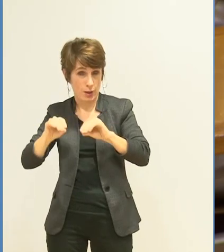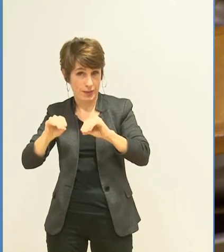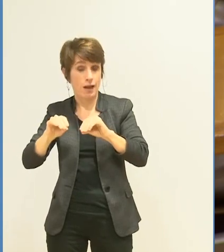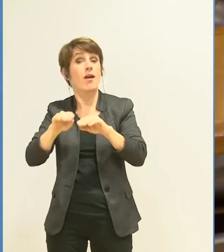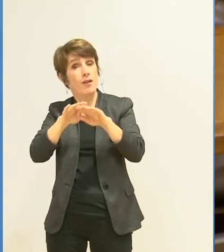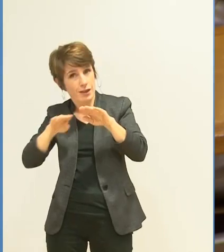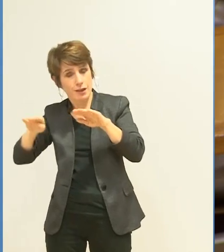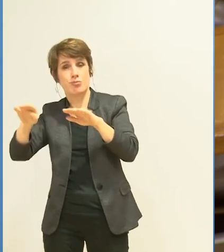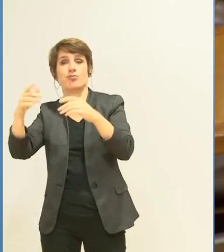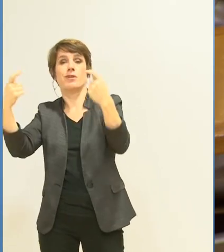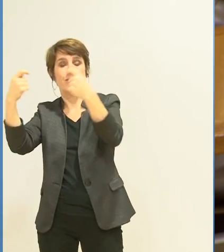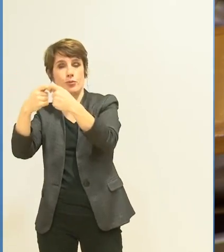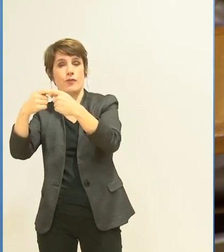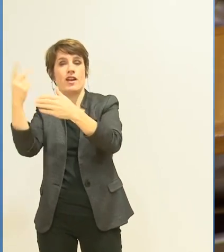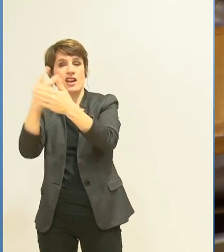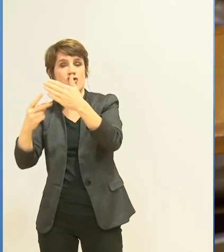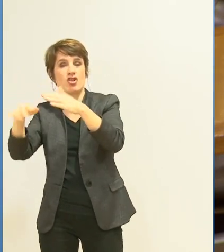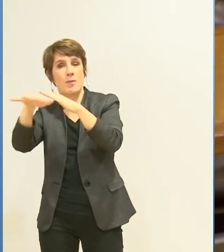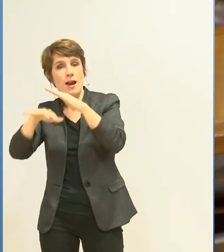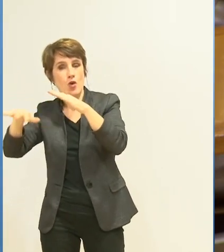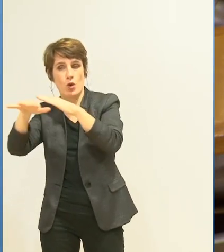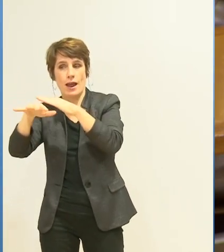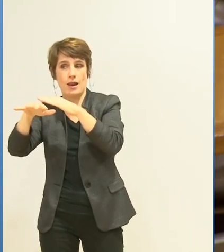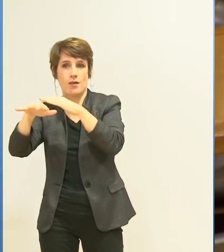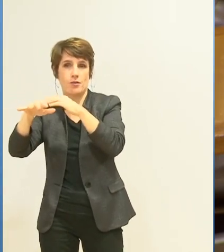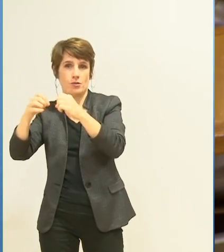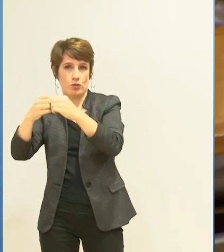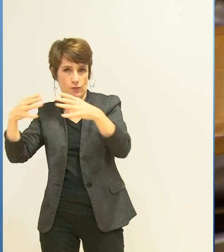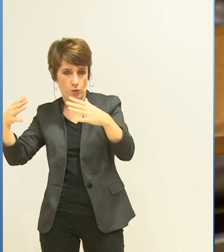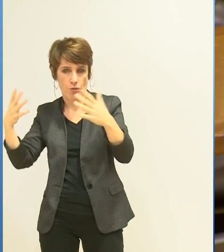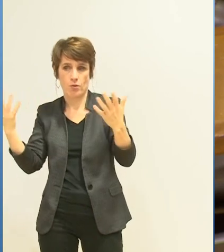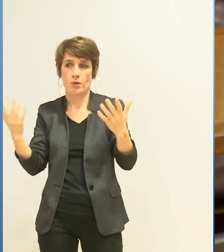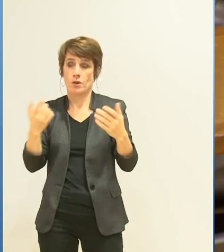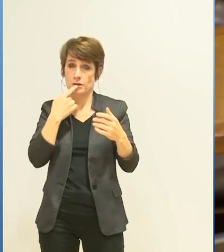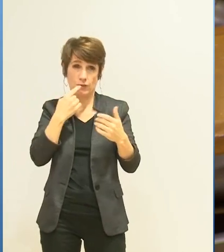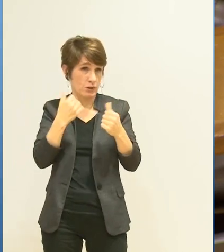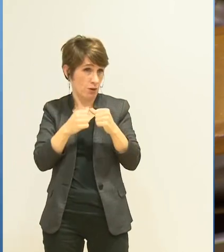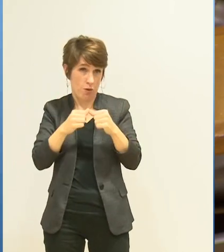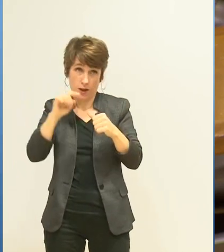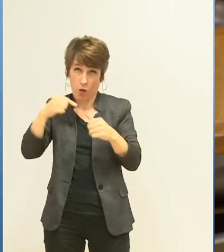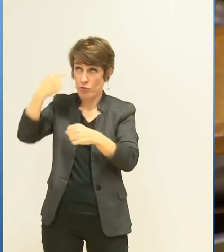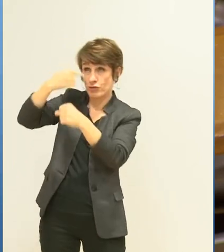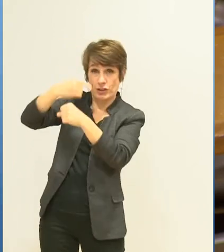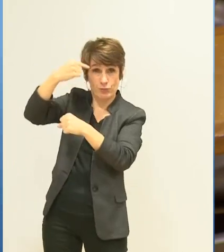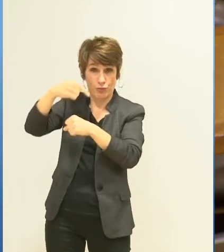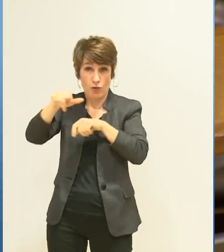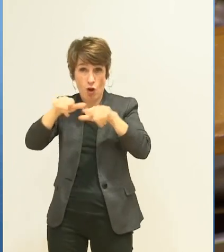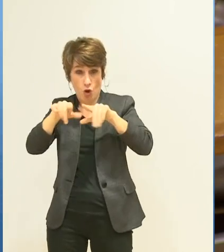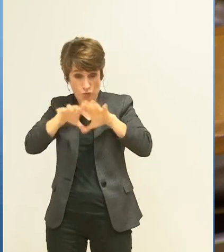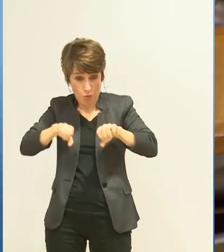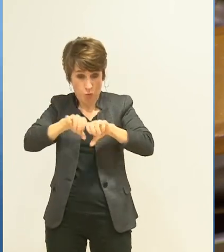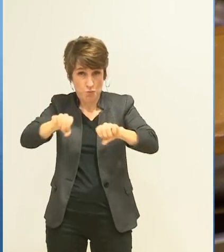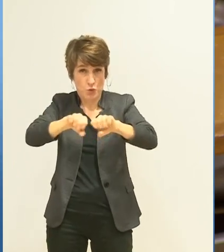territoriale qui nous impose des objectifs de construction ou de production de logements pour notamment éviter